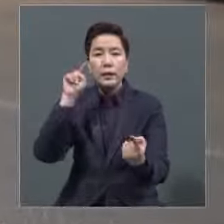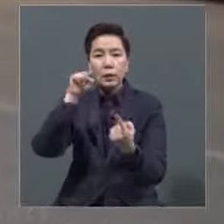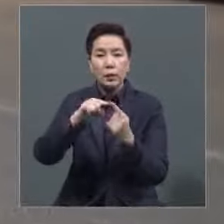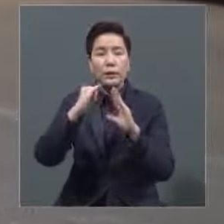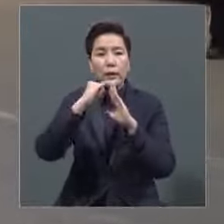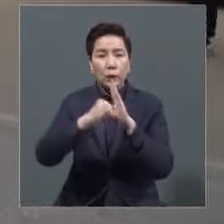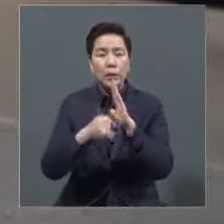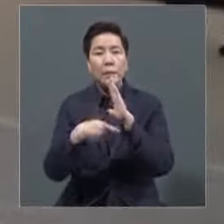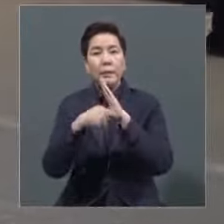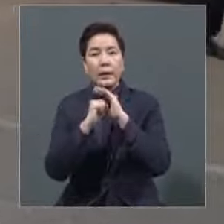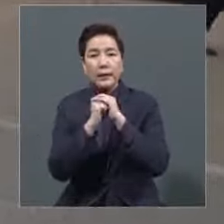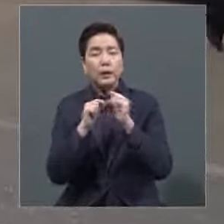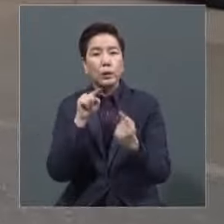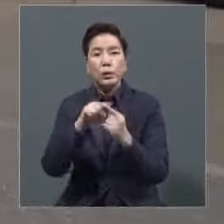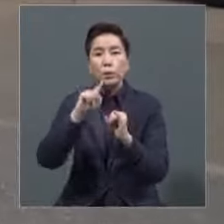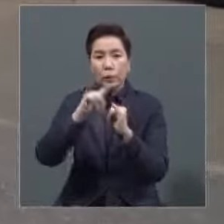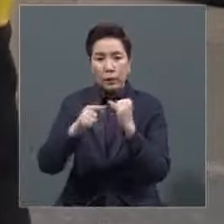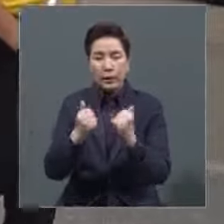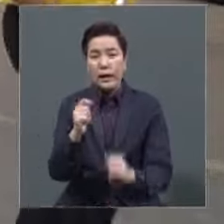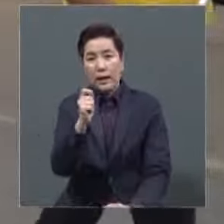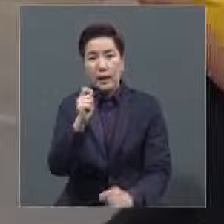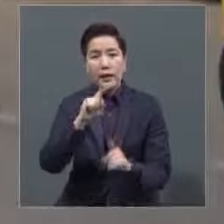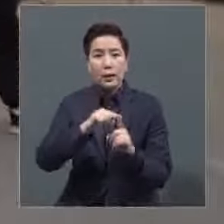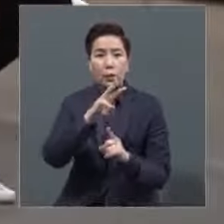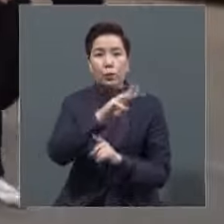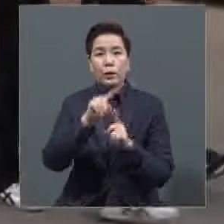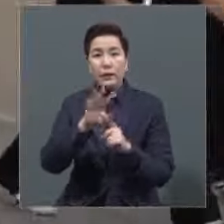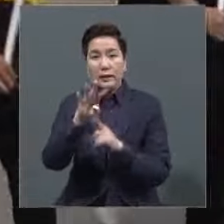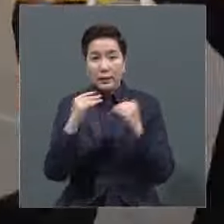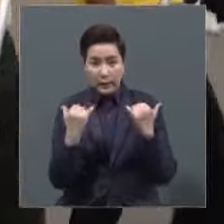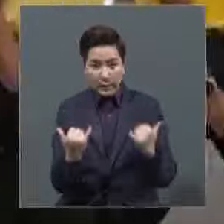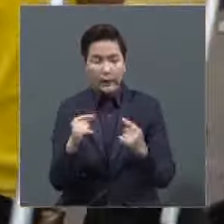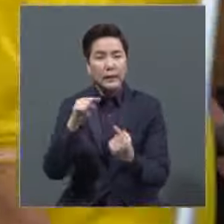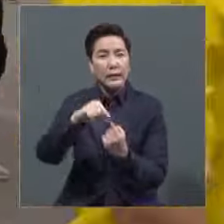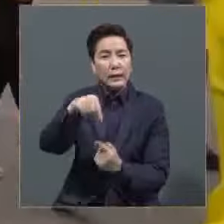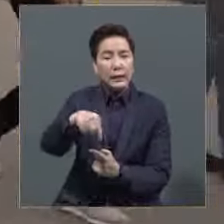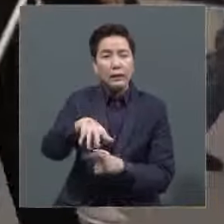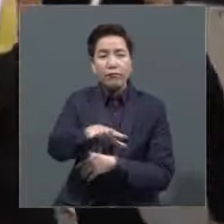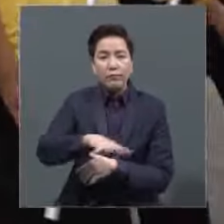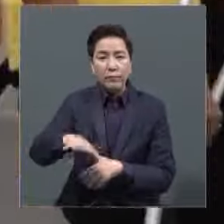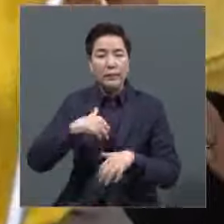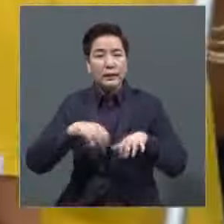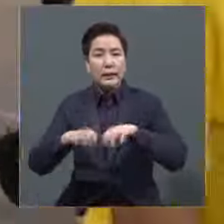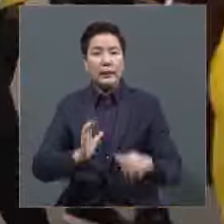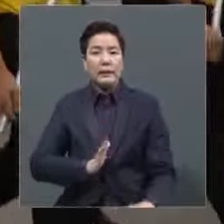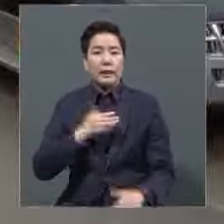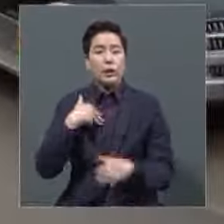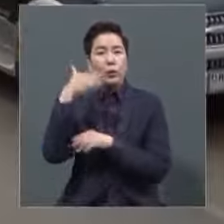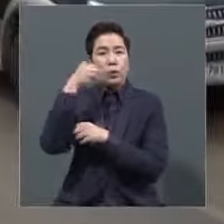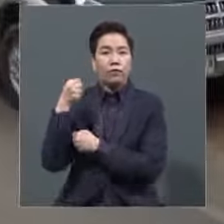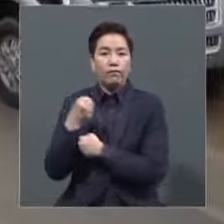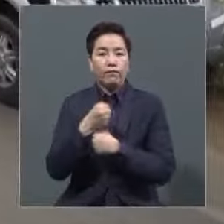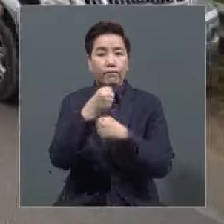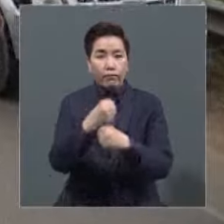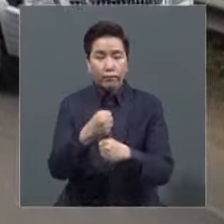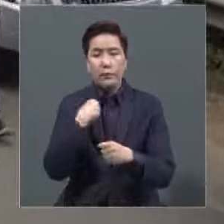ากลางจังหวัดปราจีนบุรีโดยในวันอังคารที่4มิถุนายนนี้นะคะที่นั่นก็จะมีการจัดพิธีเฉลิมฉลองธงตราสัญลักษณ์แล้วก็